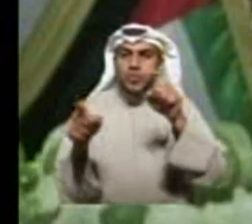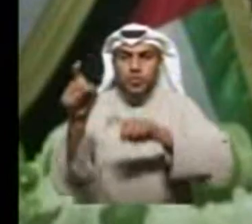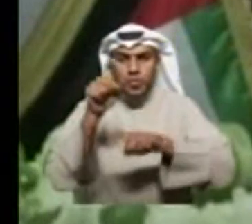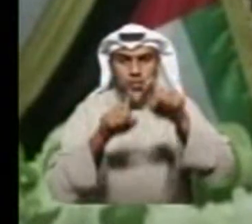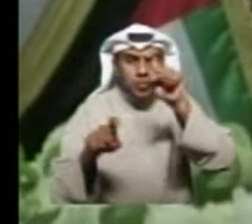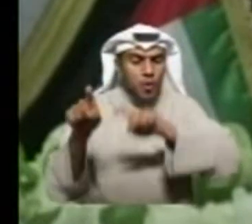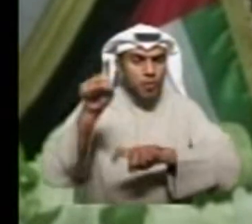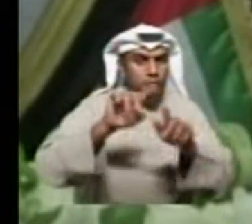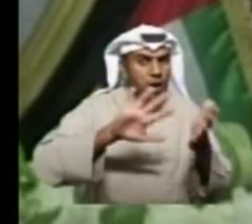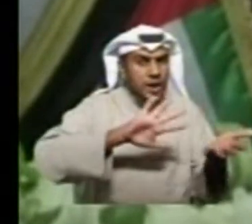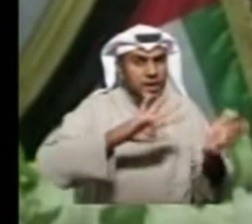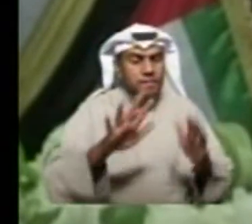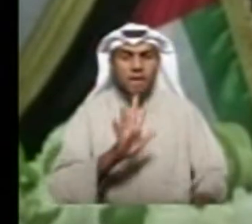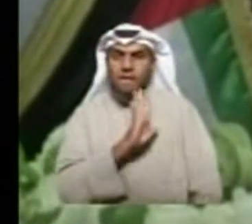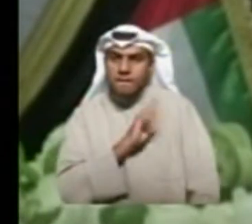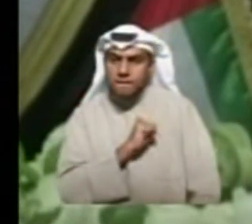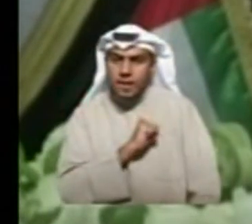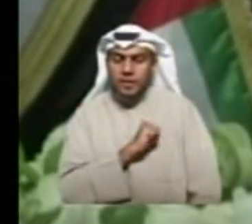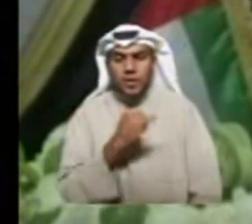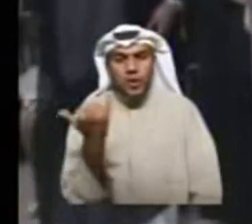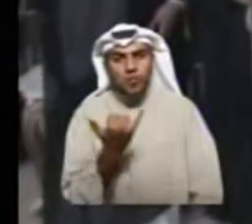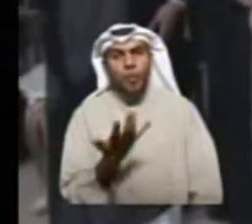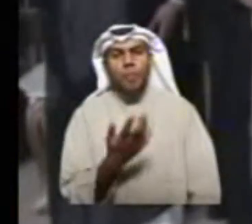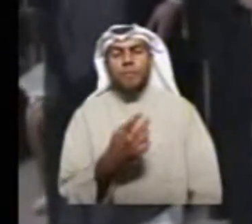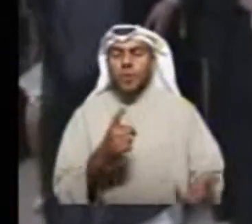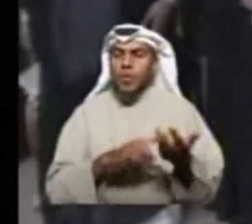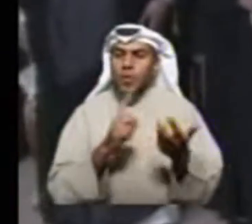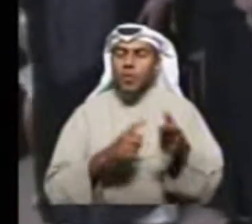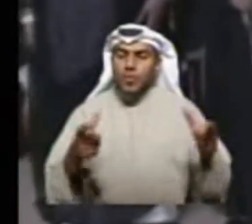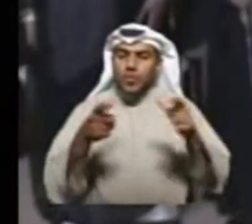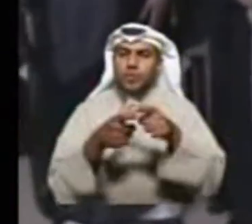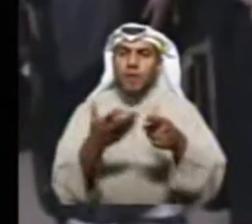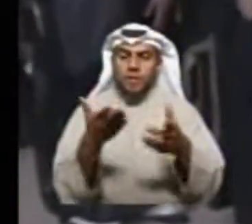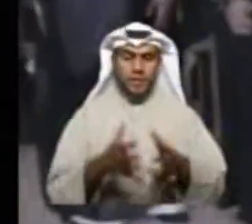القضية الفلسطينية ستكون إحدى القضايا التي سيتم بحثها.